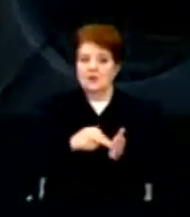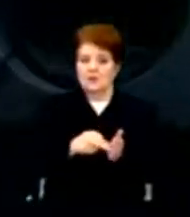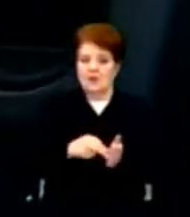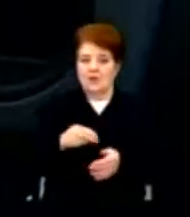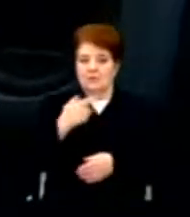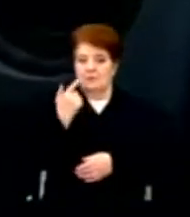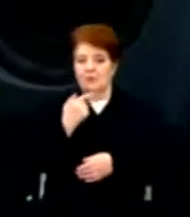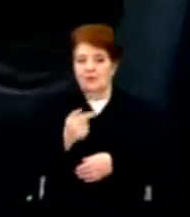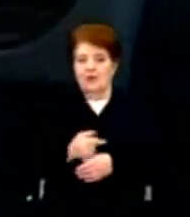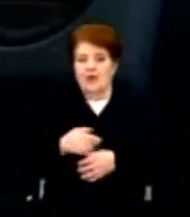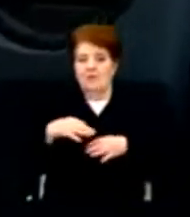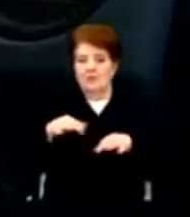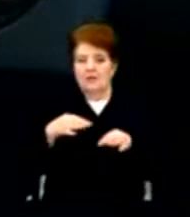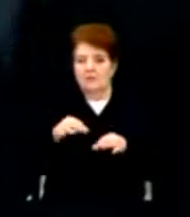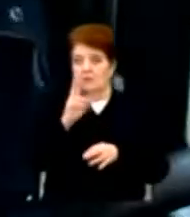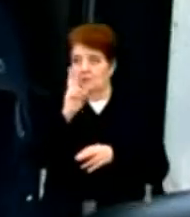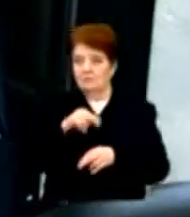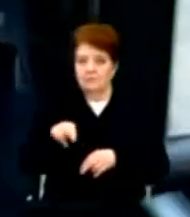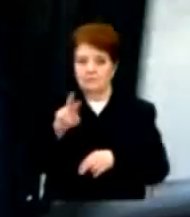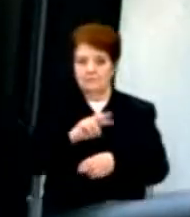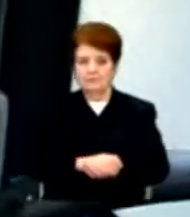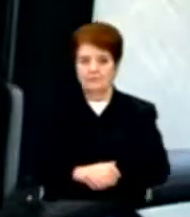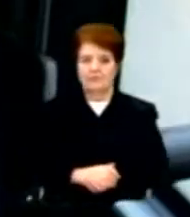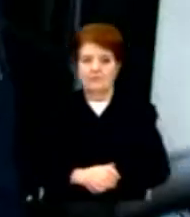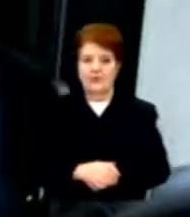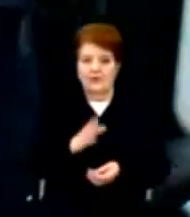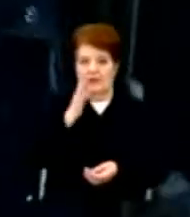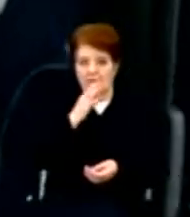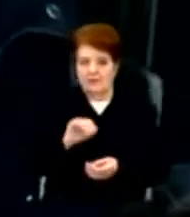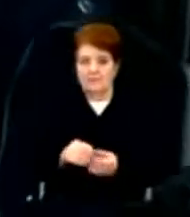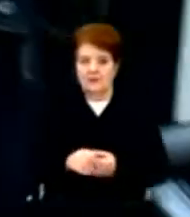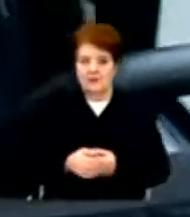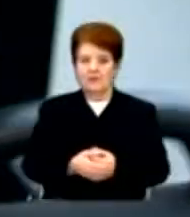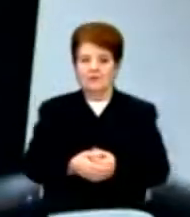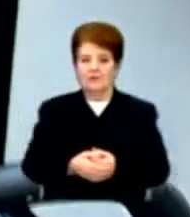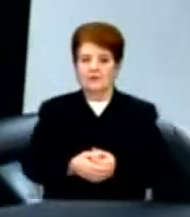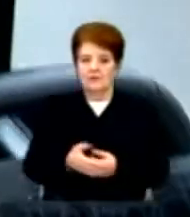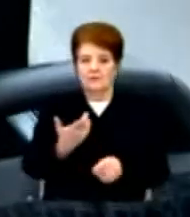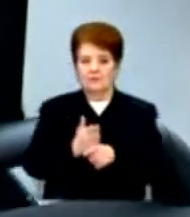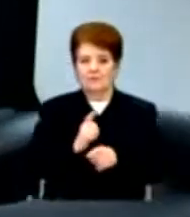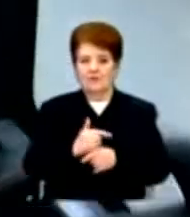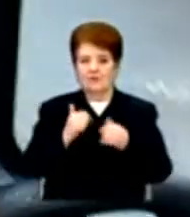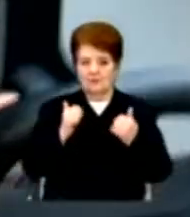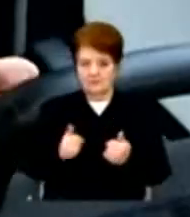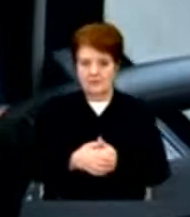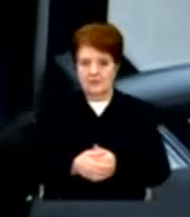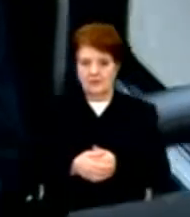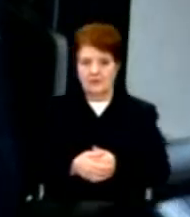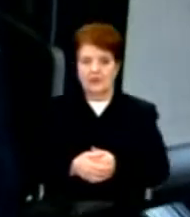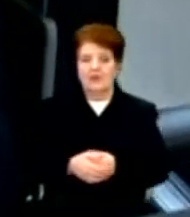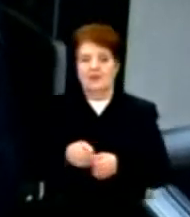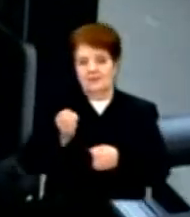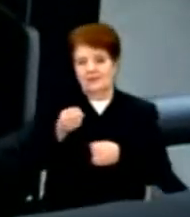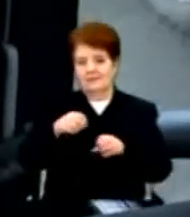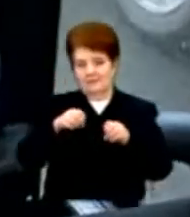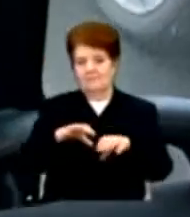apoi studiază vehiculul cu mare atenție. Cum vi se pare microbuzul? Ați urcat în... Îmi pare foarte bine. În sfârșit, la noi ceva a